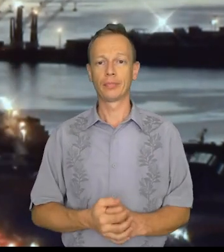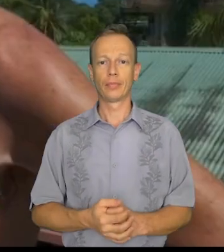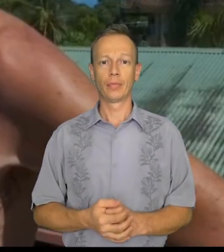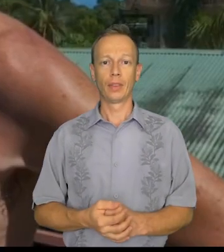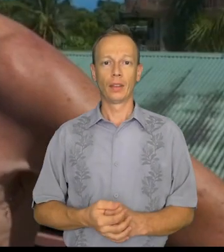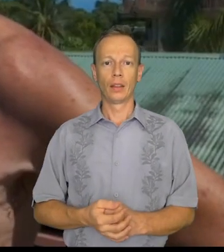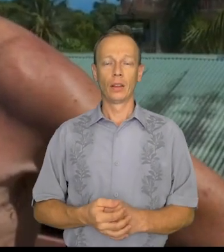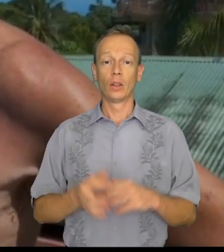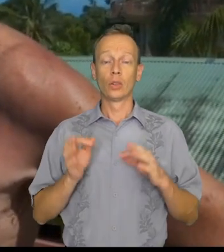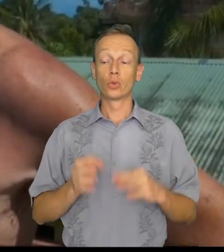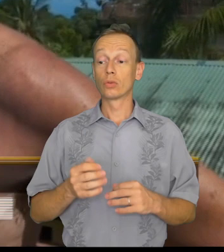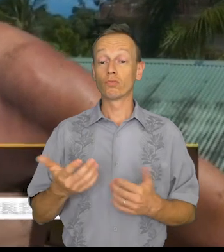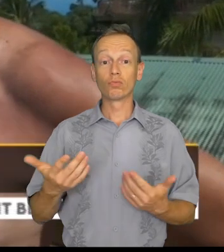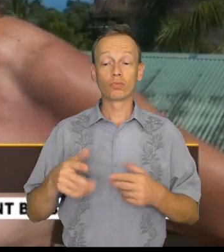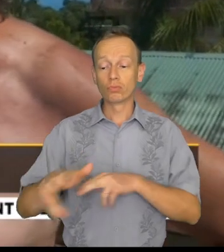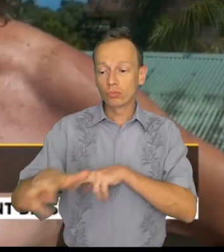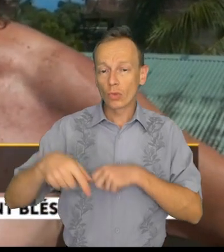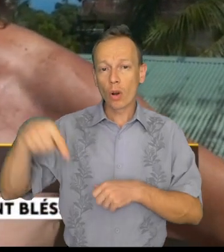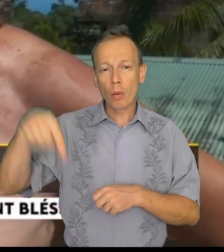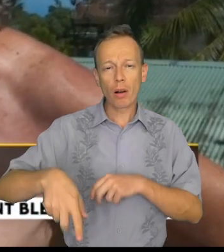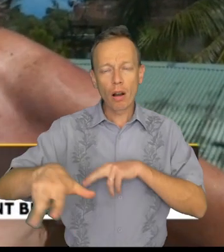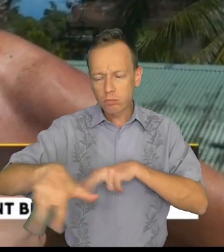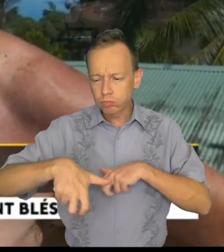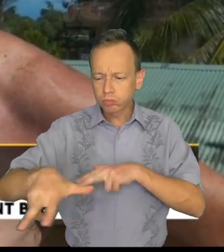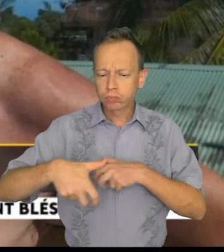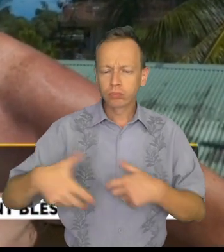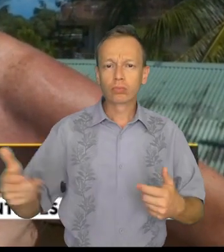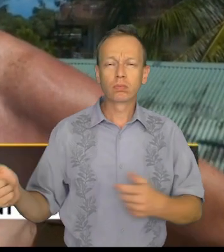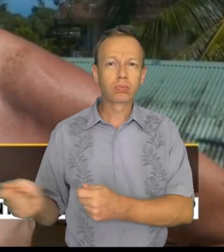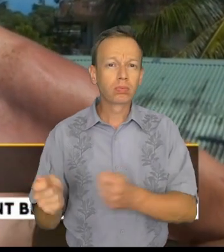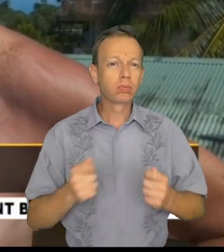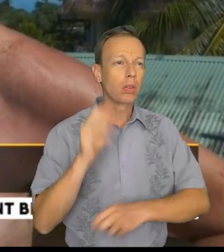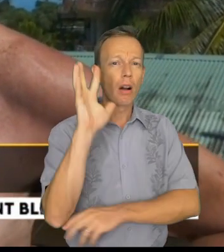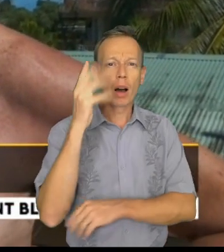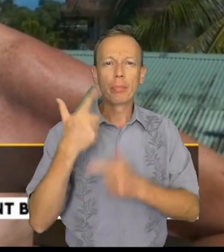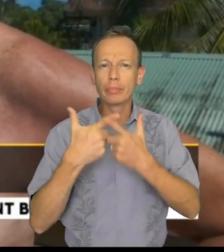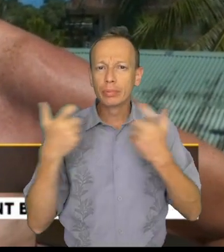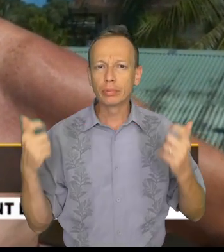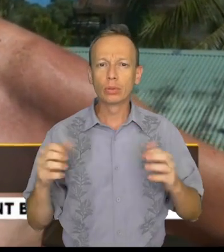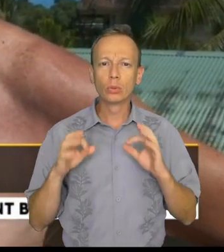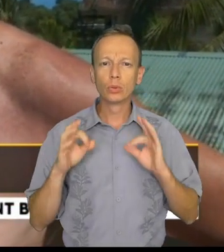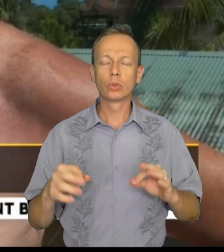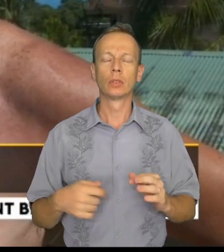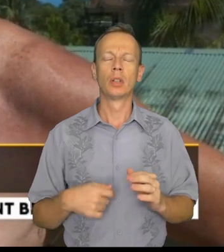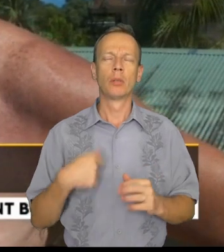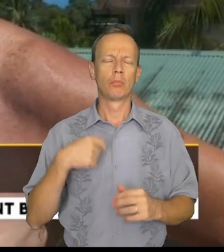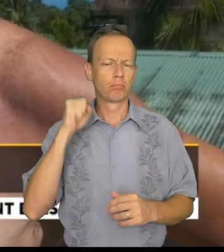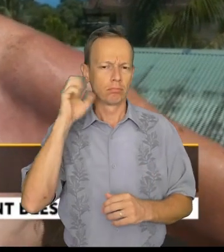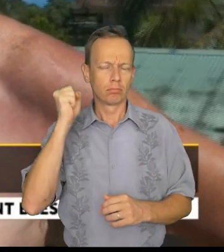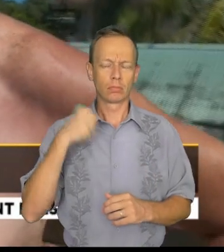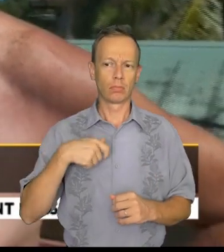était en train de faire du jardin en bas, à tailler des arbres, tout ça. Et à un moment donné, je l'ai entendu